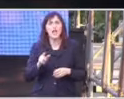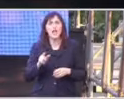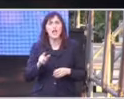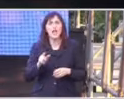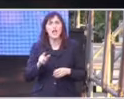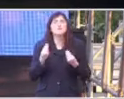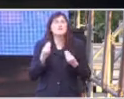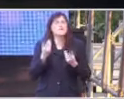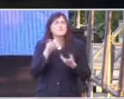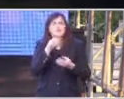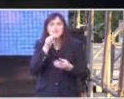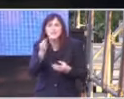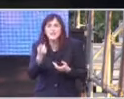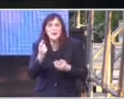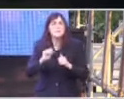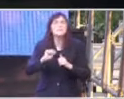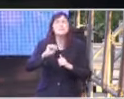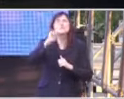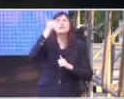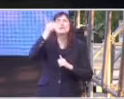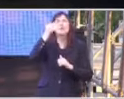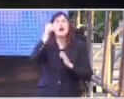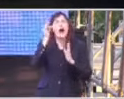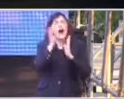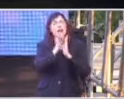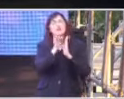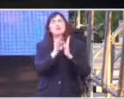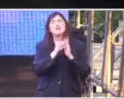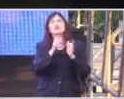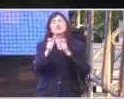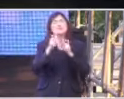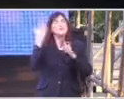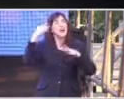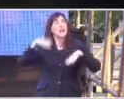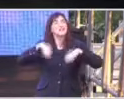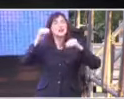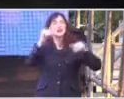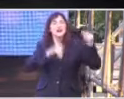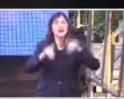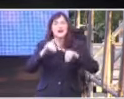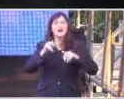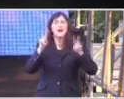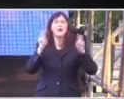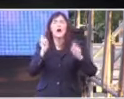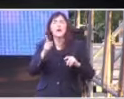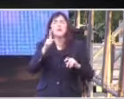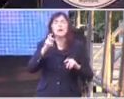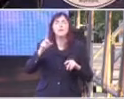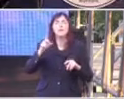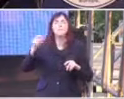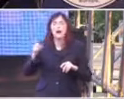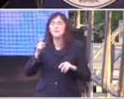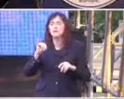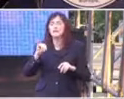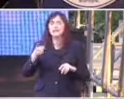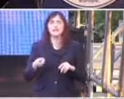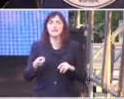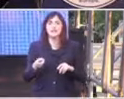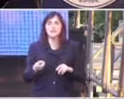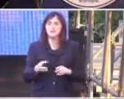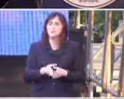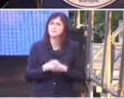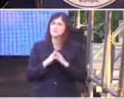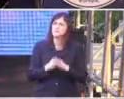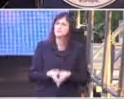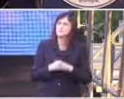Pig e Voi direte Ma questa era preparata Ragazzi io ho controllato 24 ore di discussione su